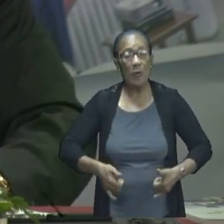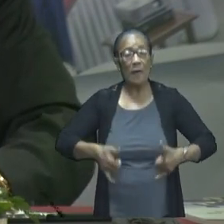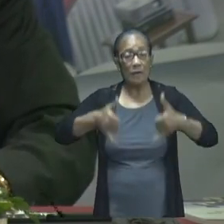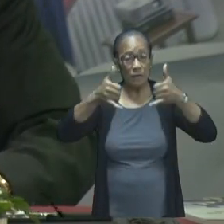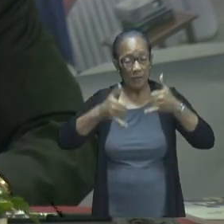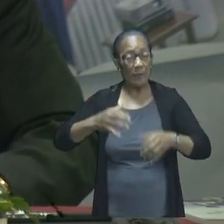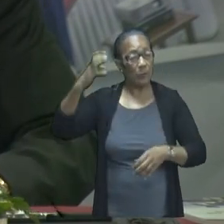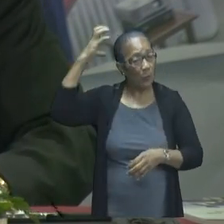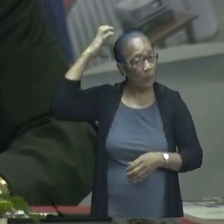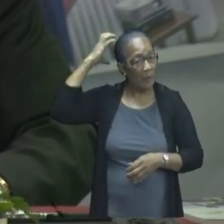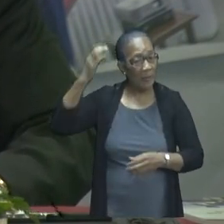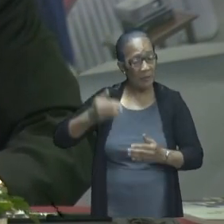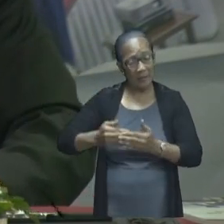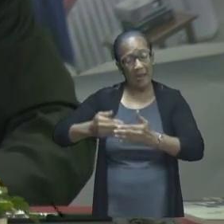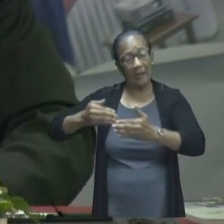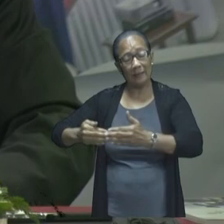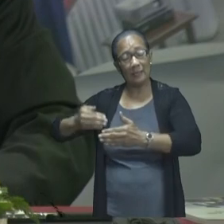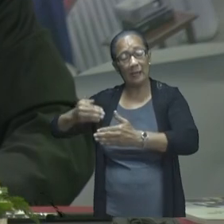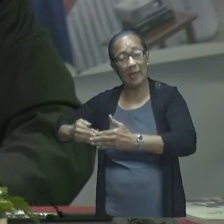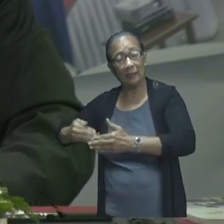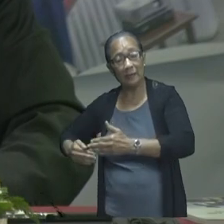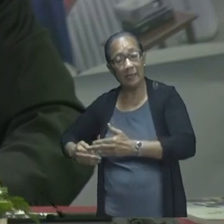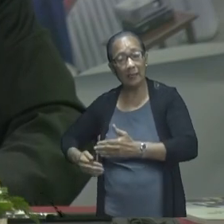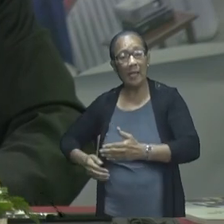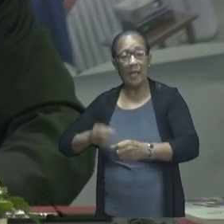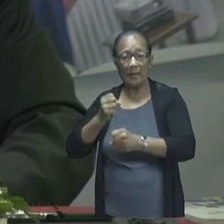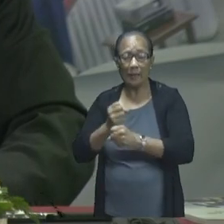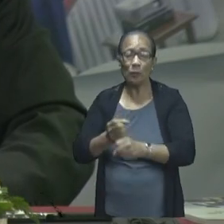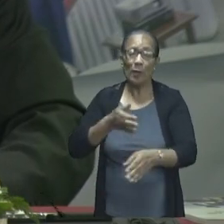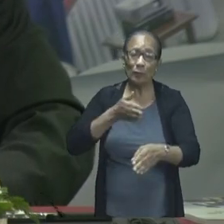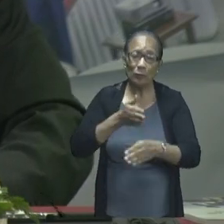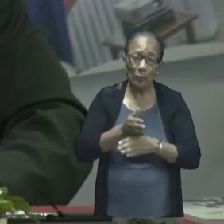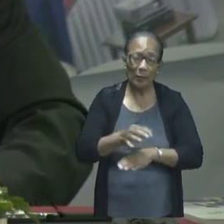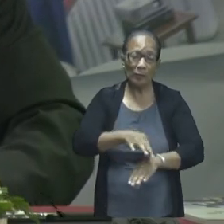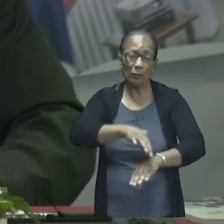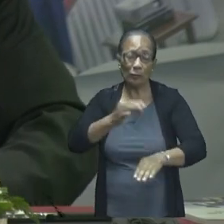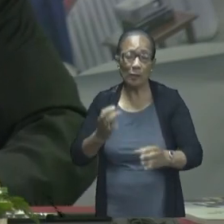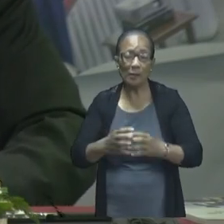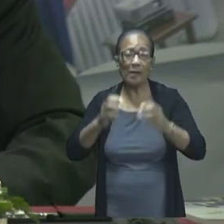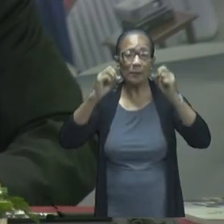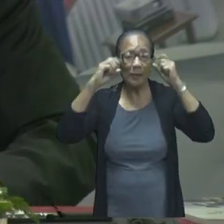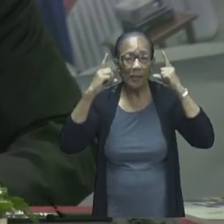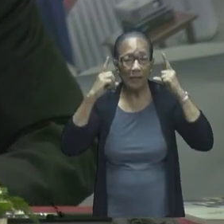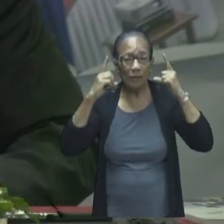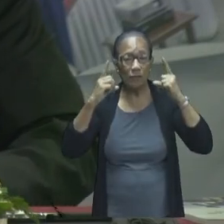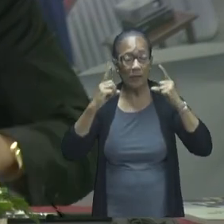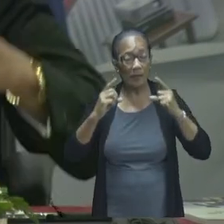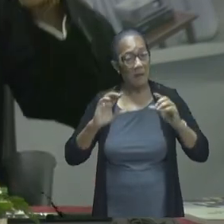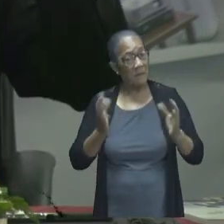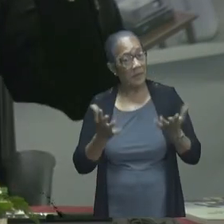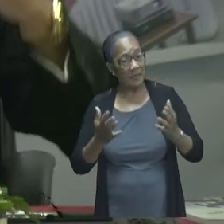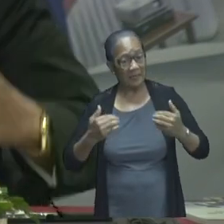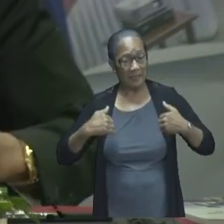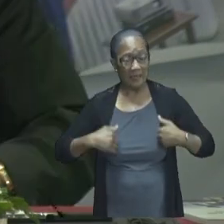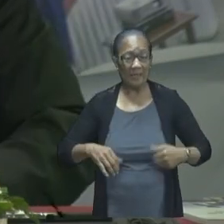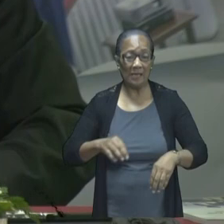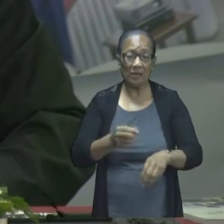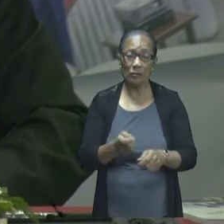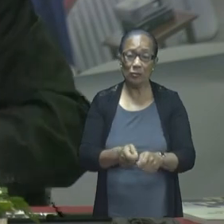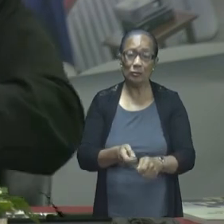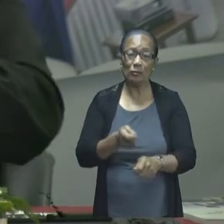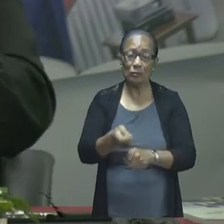achterstanden en dat werk door naar de gezondheidszorg in de samenleving waar de samenleving geen goede gezondheidszorg aan even daarom hebben we een hele lees